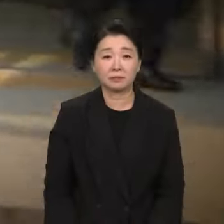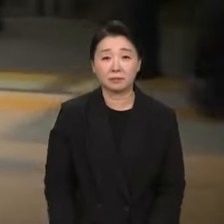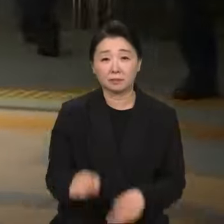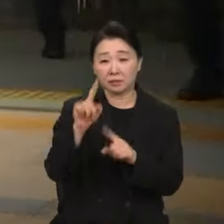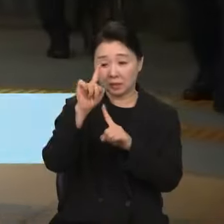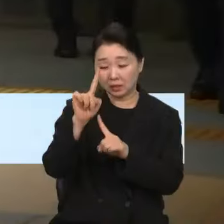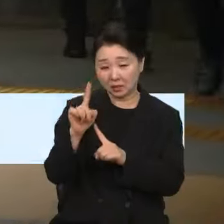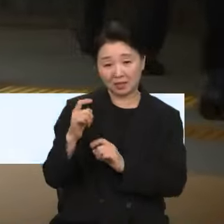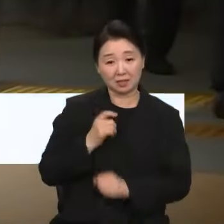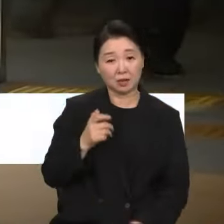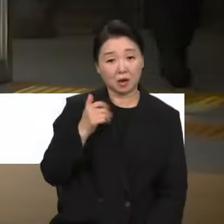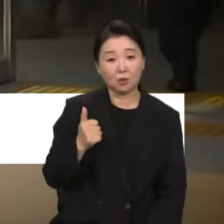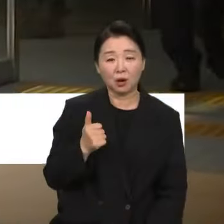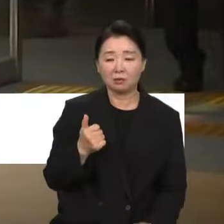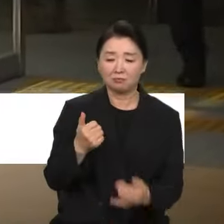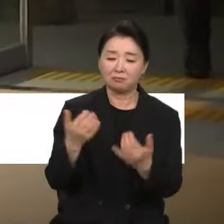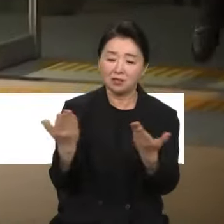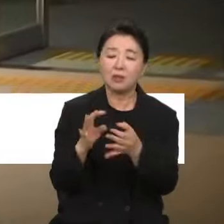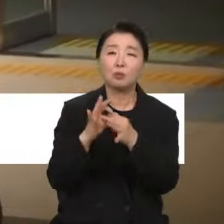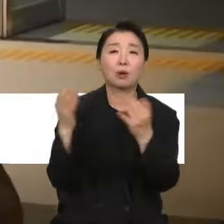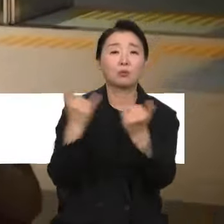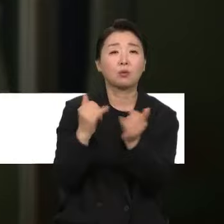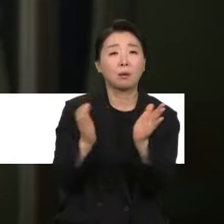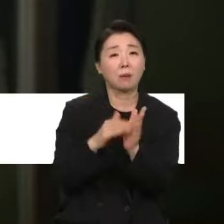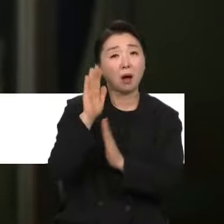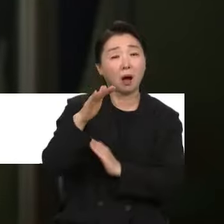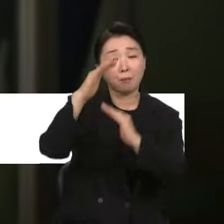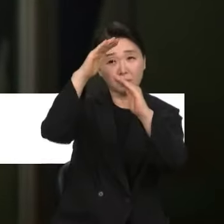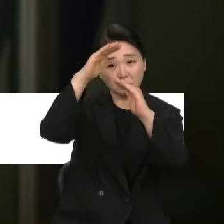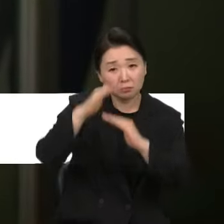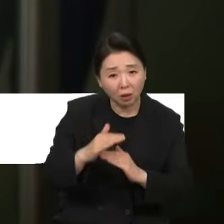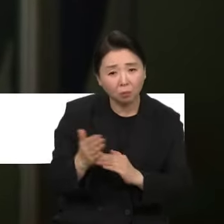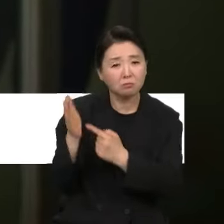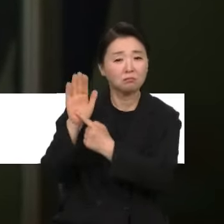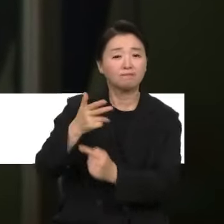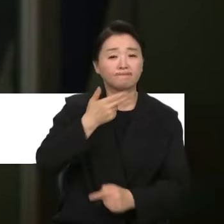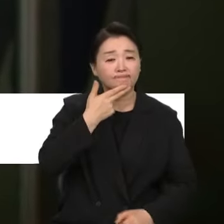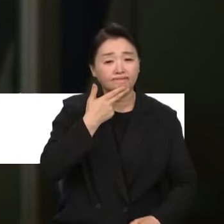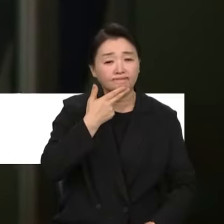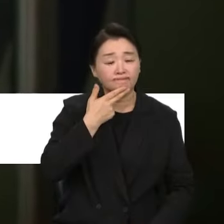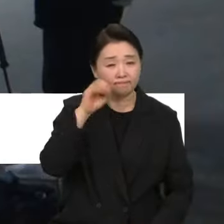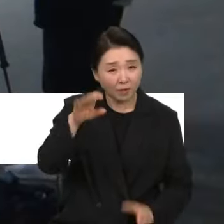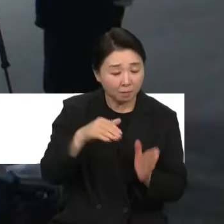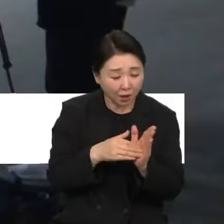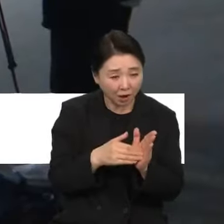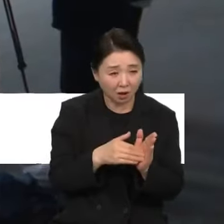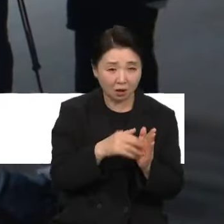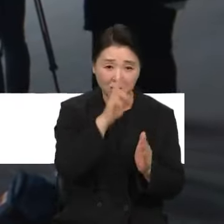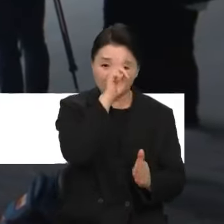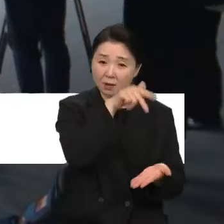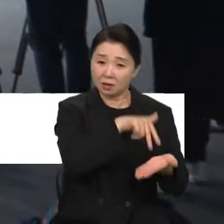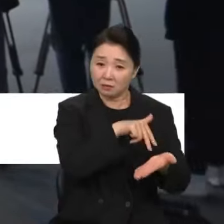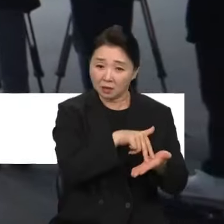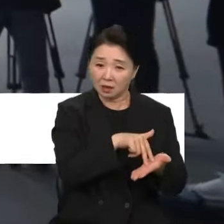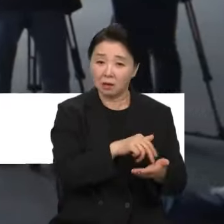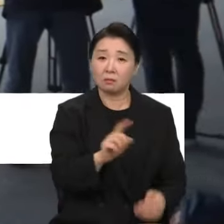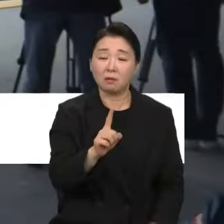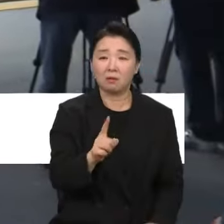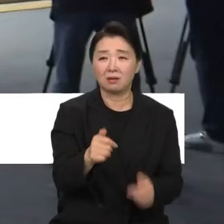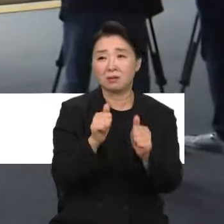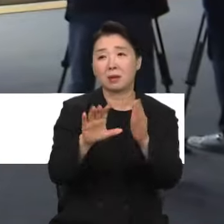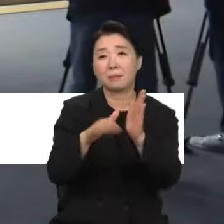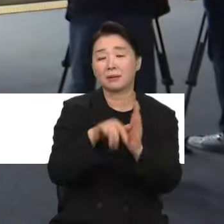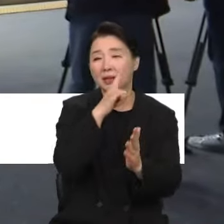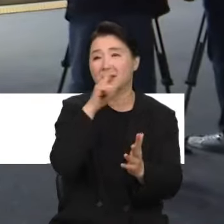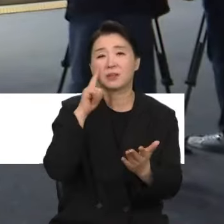측이 업무상 통화라며 앞으로도 내용을 공개하지 않을 것이라고 하자 박 전 단장 측은 재판에 증거로